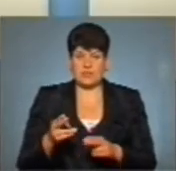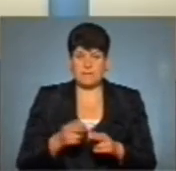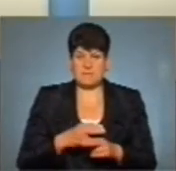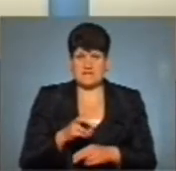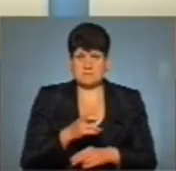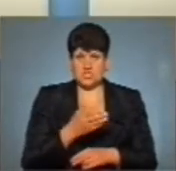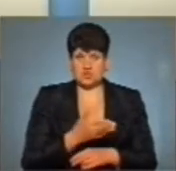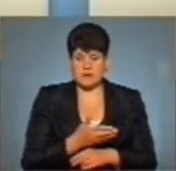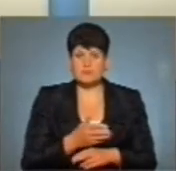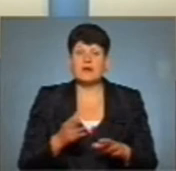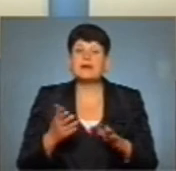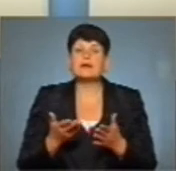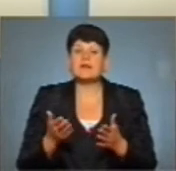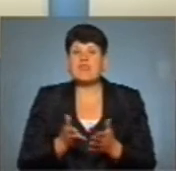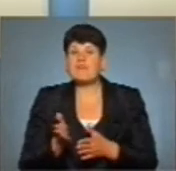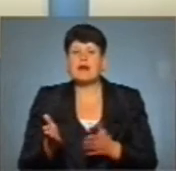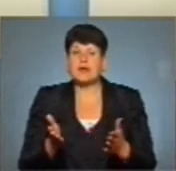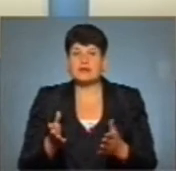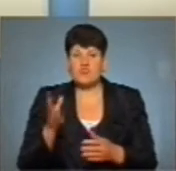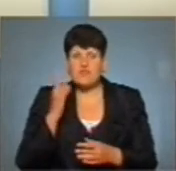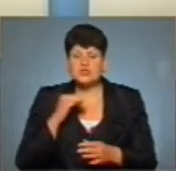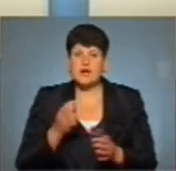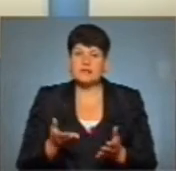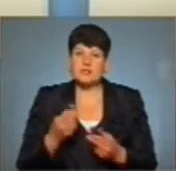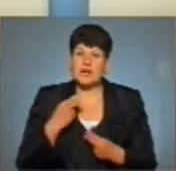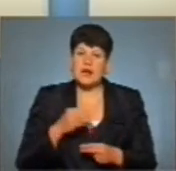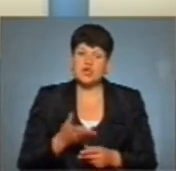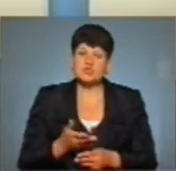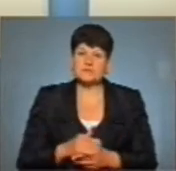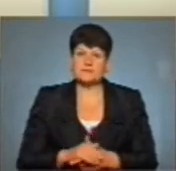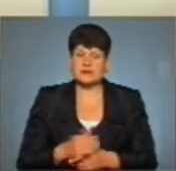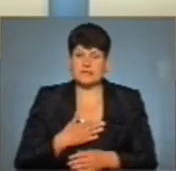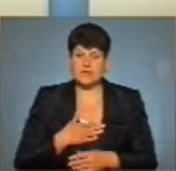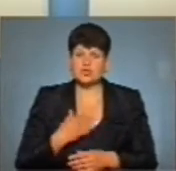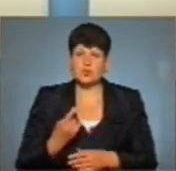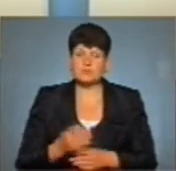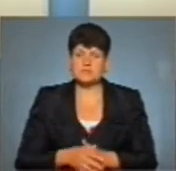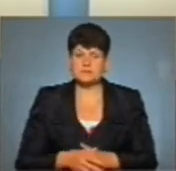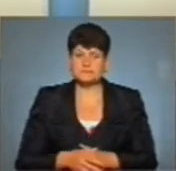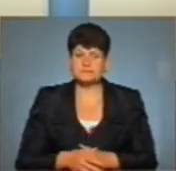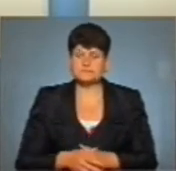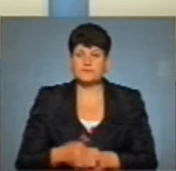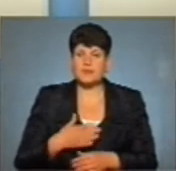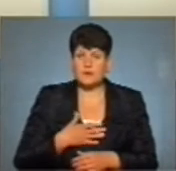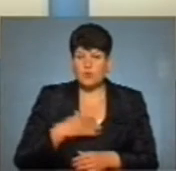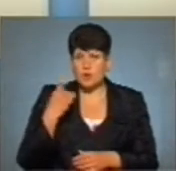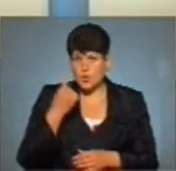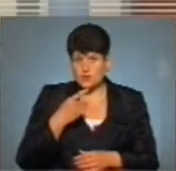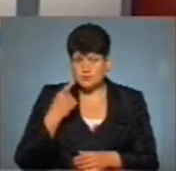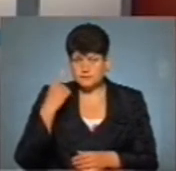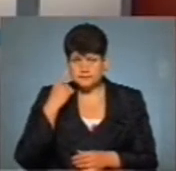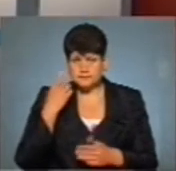Бережанського. Який варіант ви вважаєте більш вдалим для нашої області? Ну, моя особиста